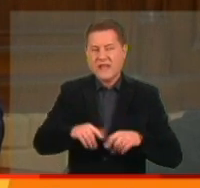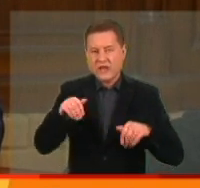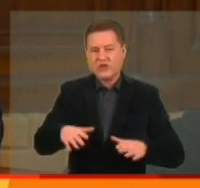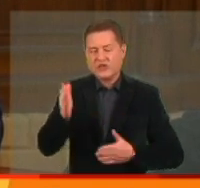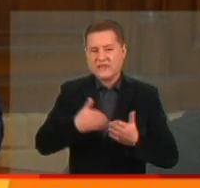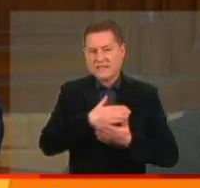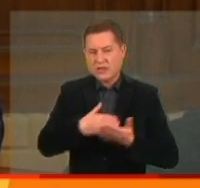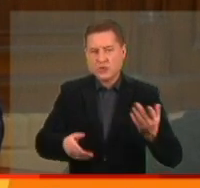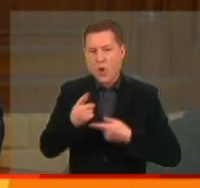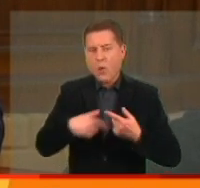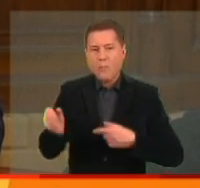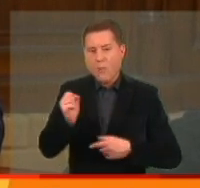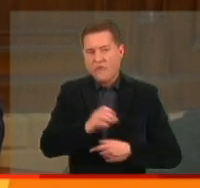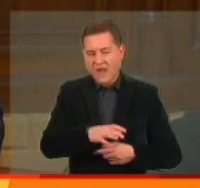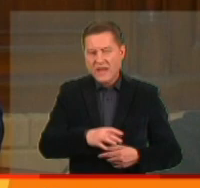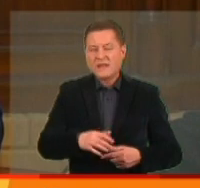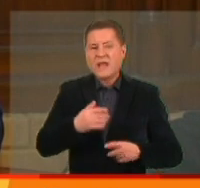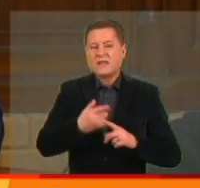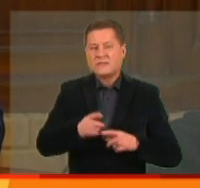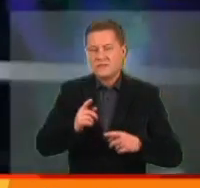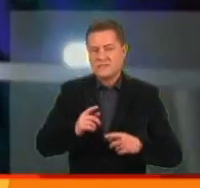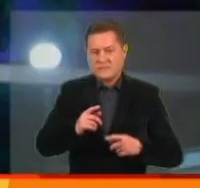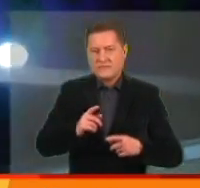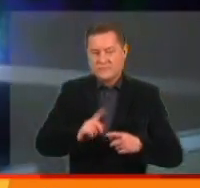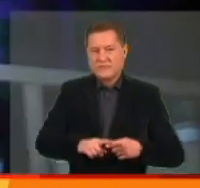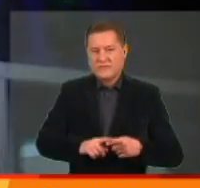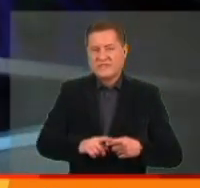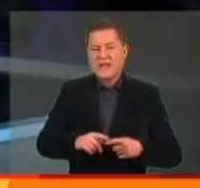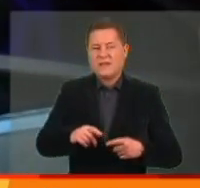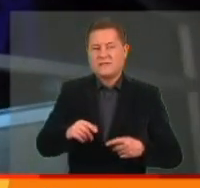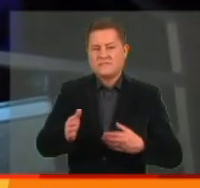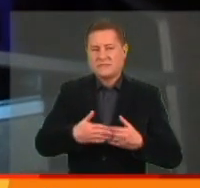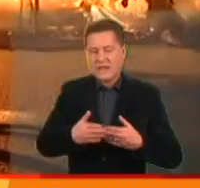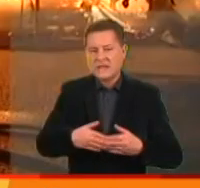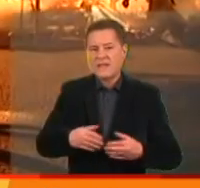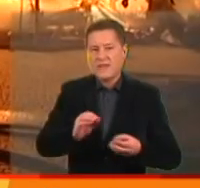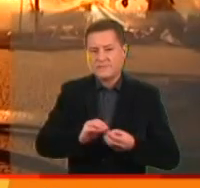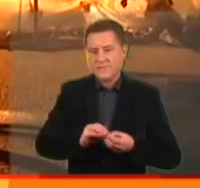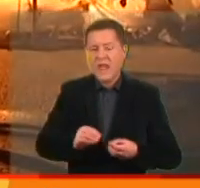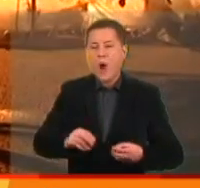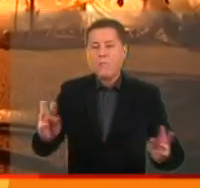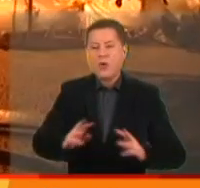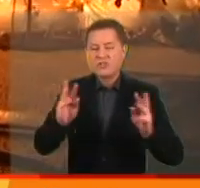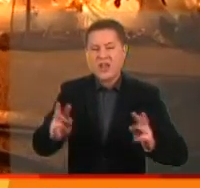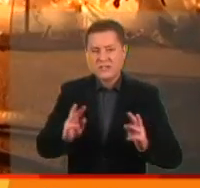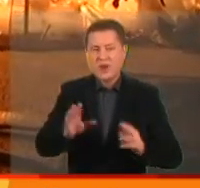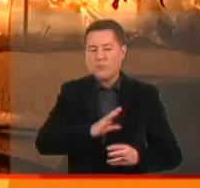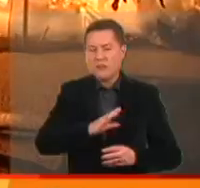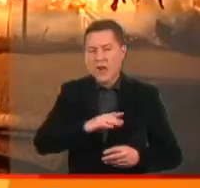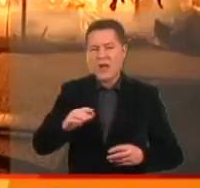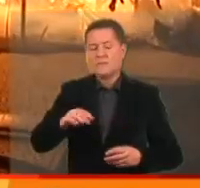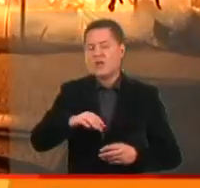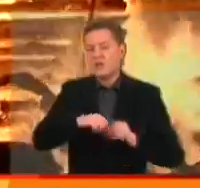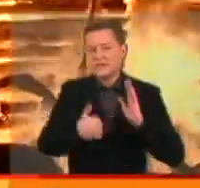і поверне ту саму міру запобіжного заходу, яка була. Нагадаю, пожежа в дитячому таборі Вікторії спалахнула проти